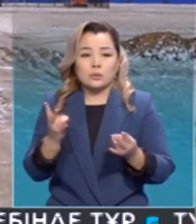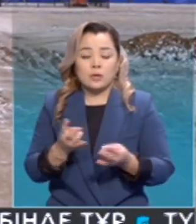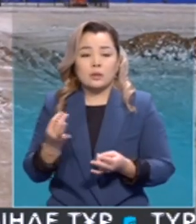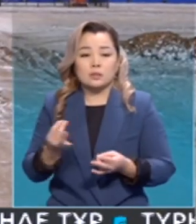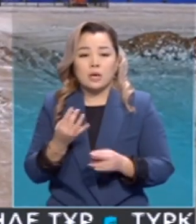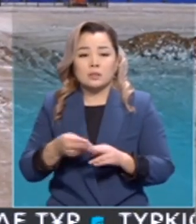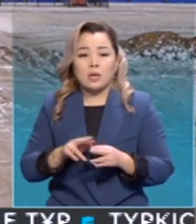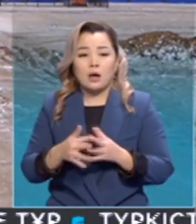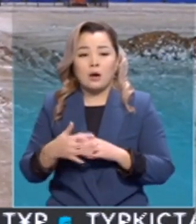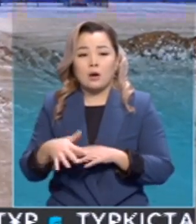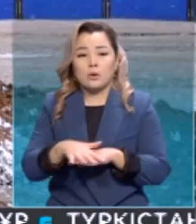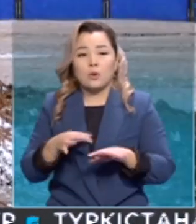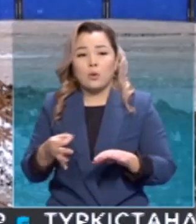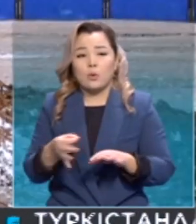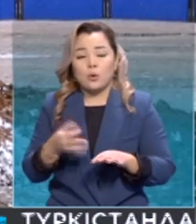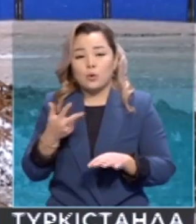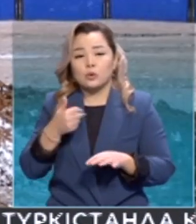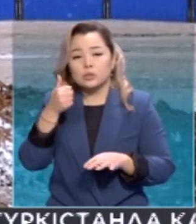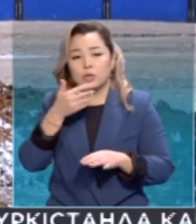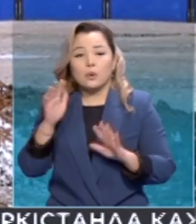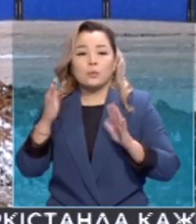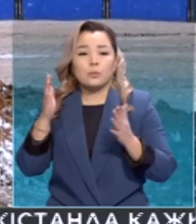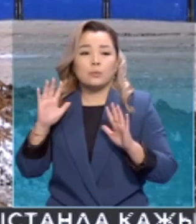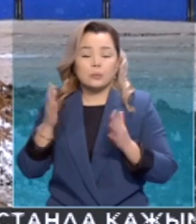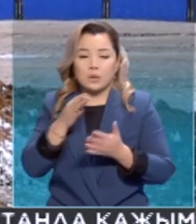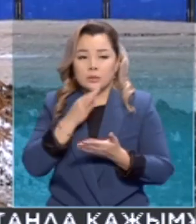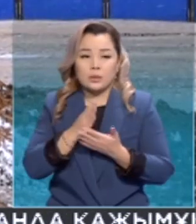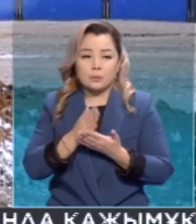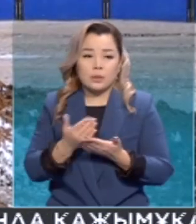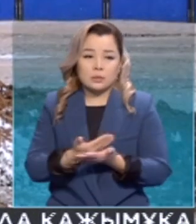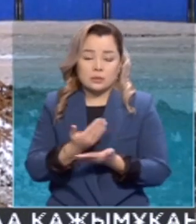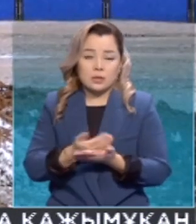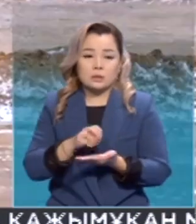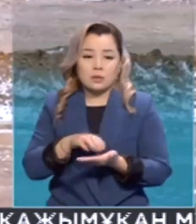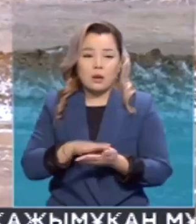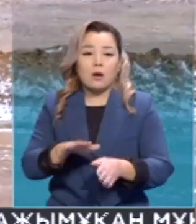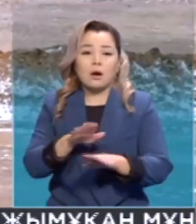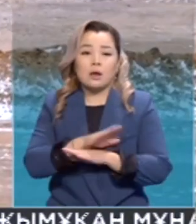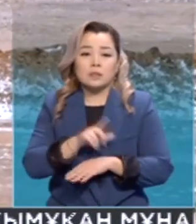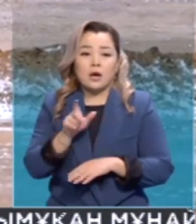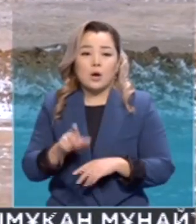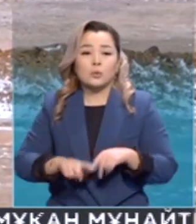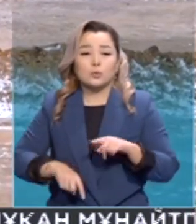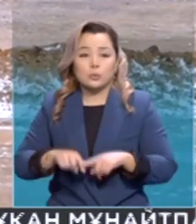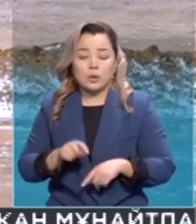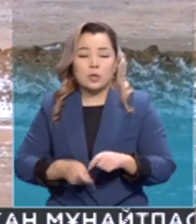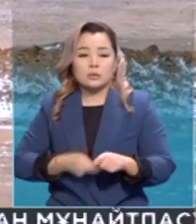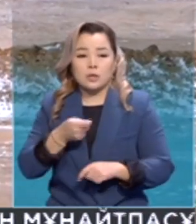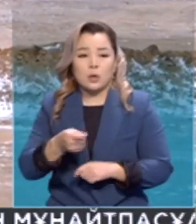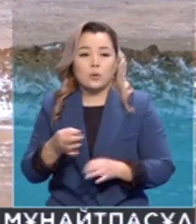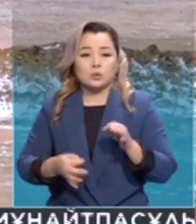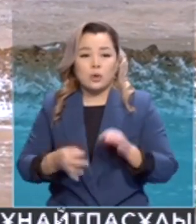қызығы дәл осы ауылдық округте 3 жыл бұрын да осындай оқиға болған. Ол кезде де қайтыс болған тұрғынның туыстары сотқа